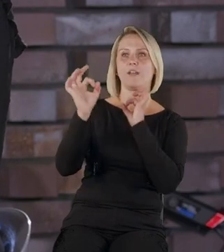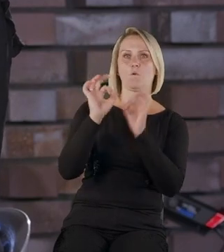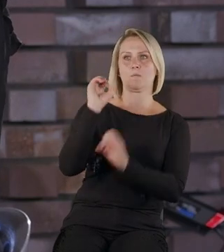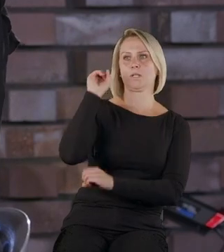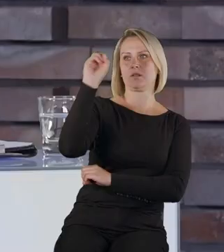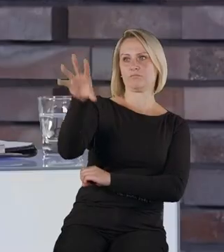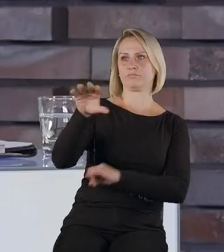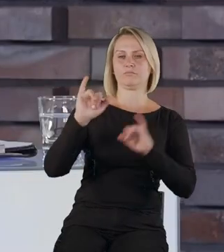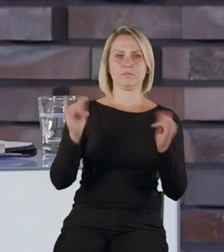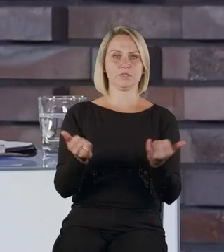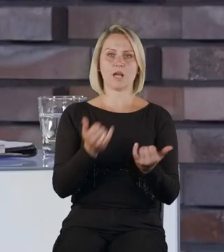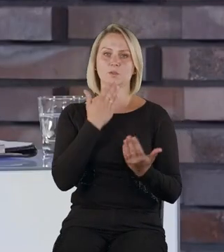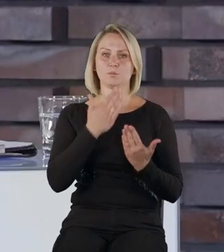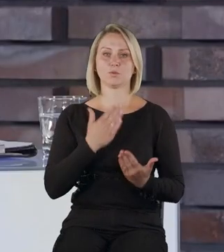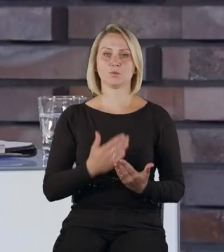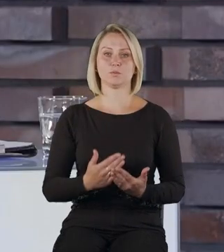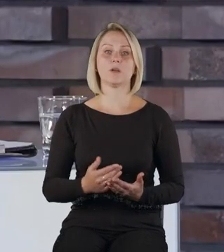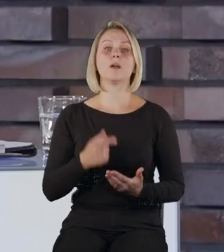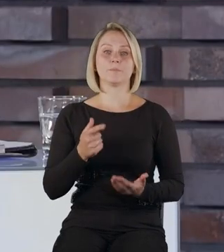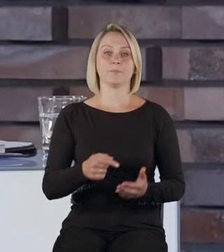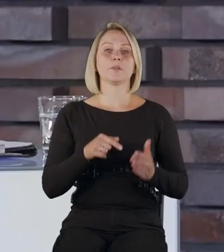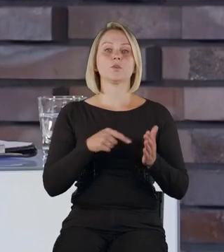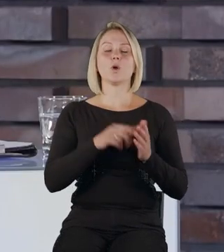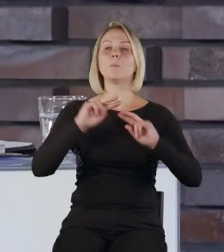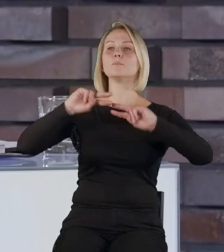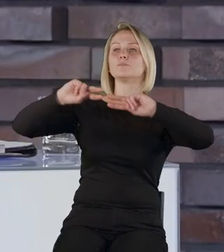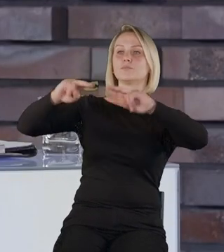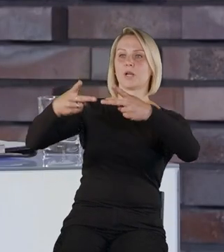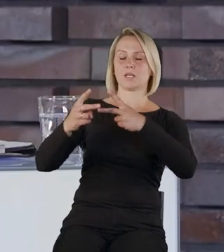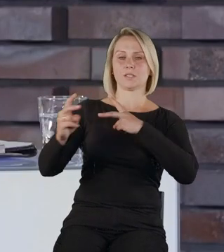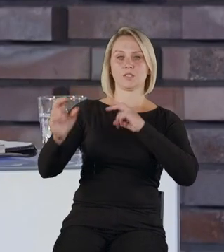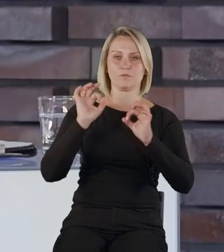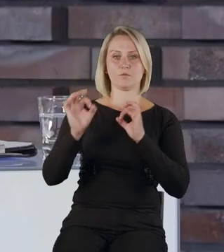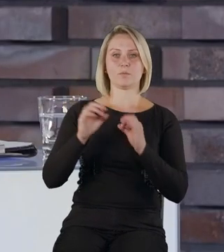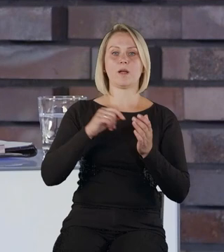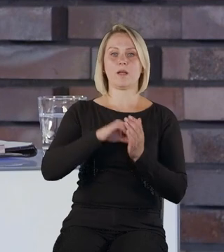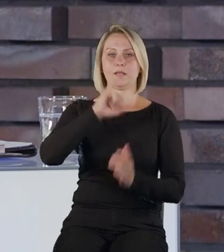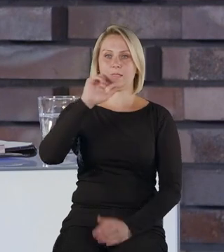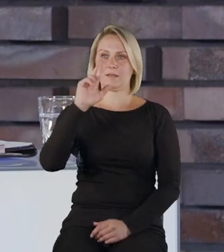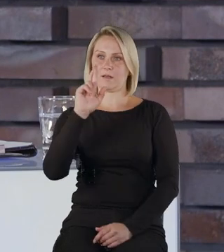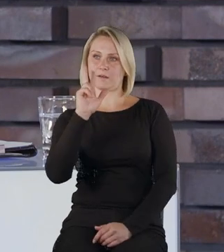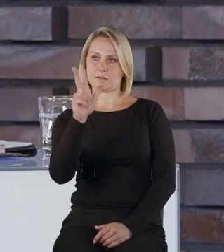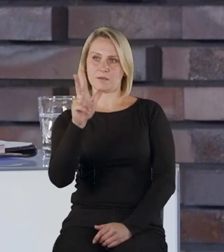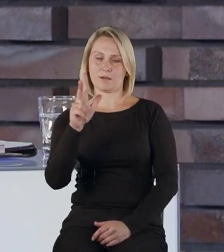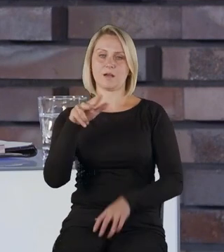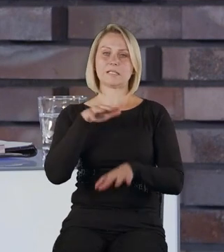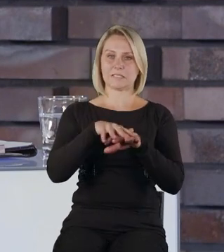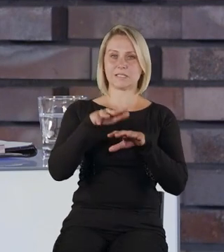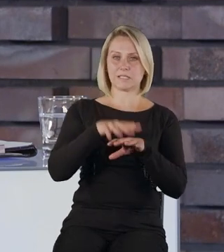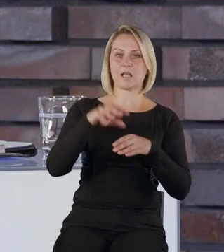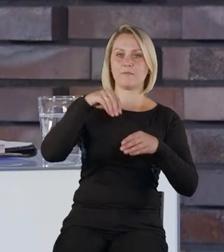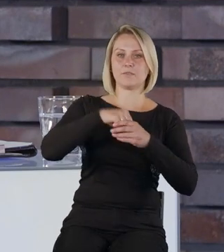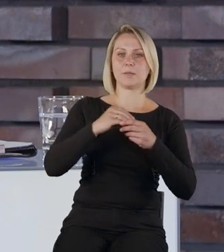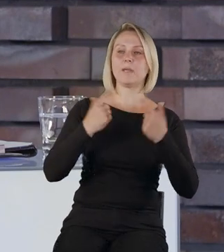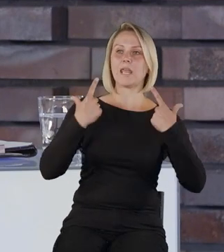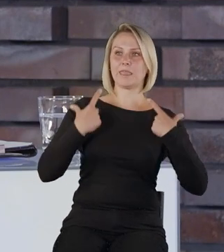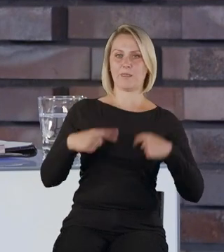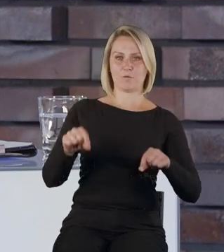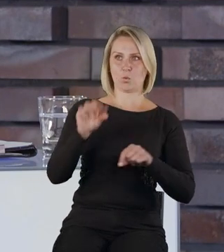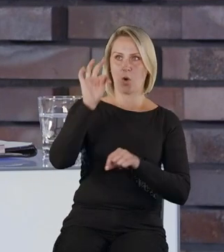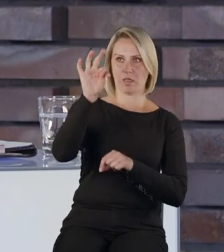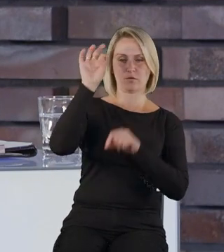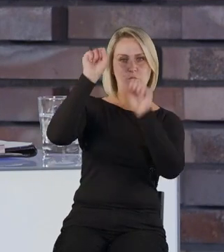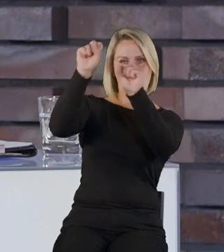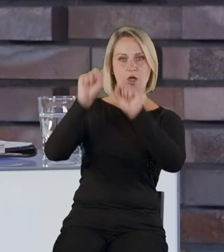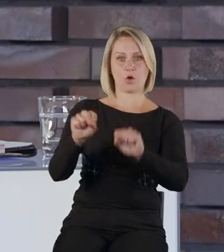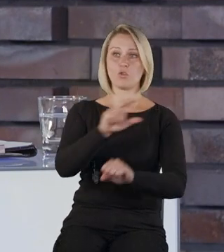na studia? Taka informacja jest przekazywana przez system IRK. Na indywidualnych kontach